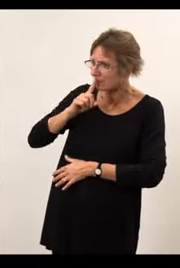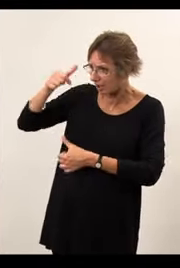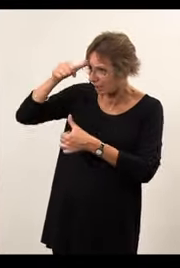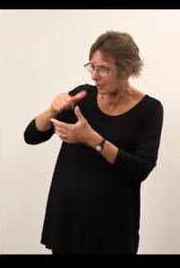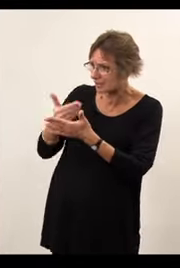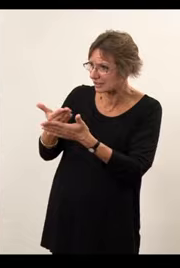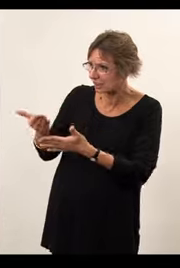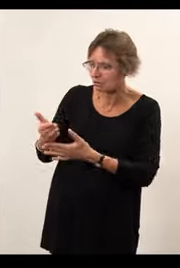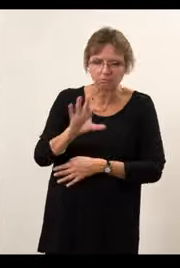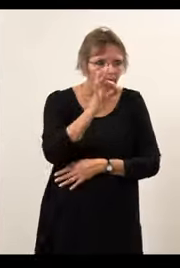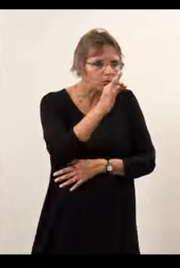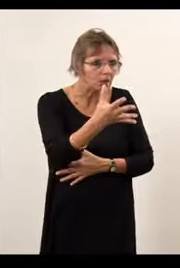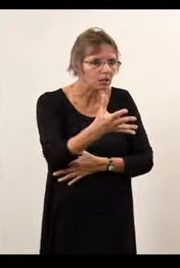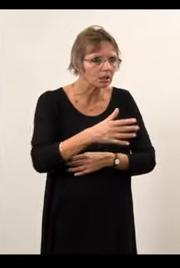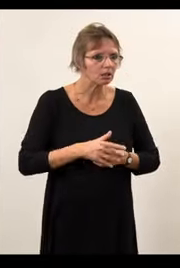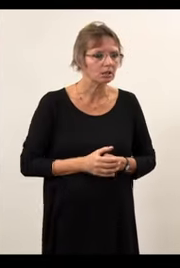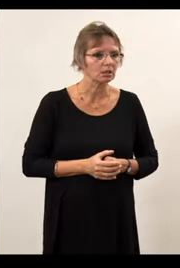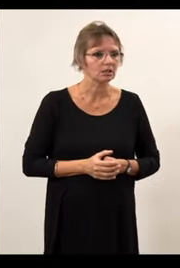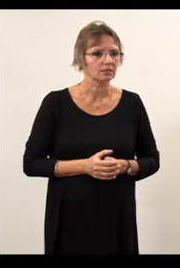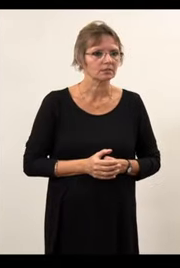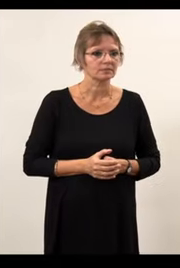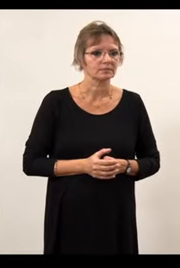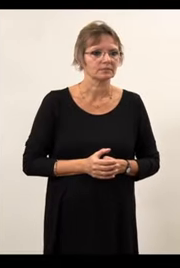taisais? Bah oui.